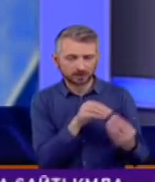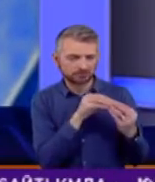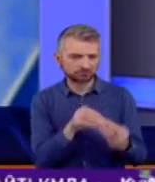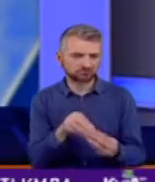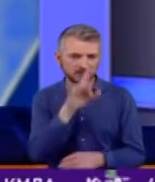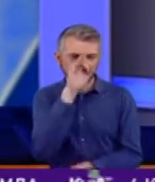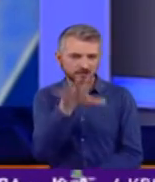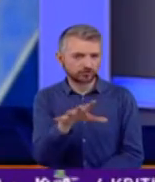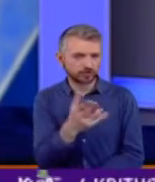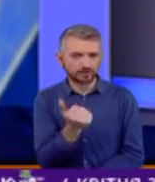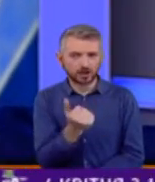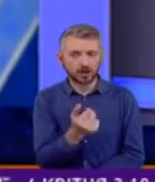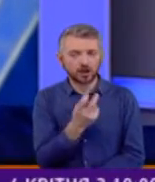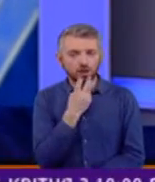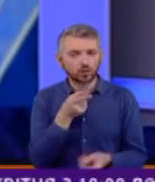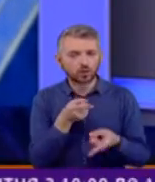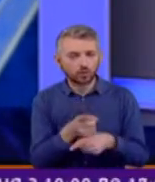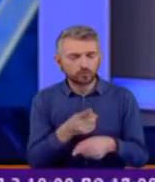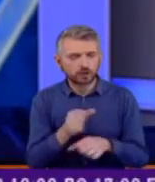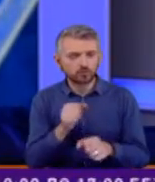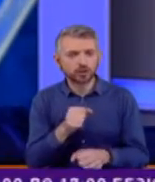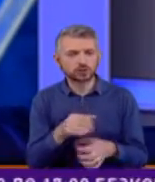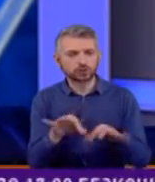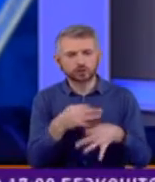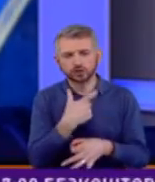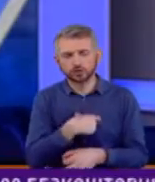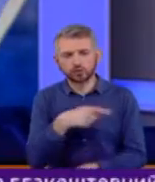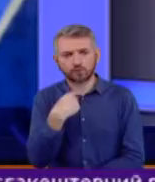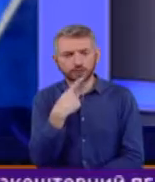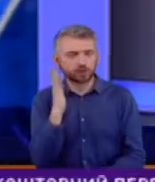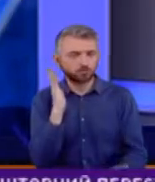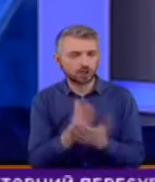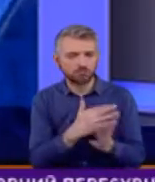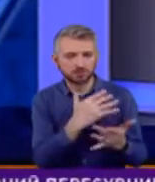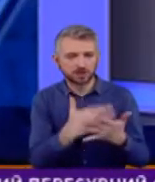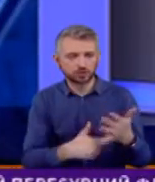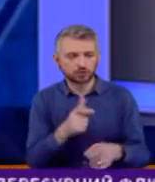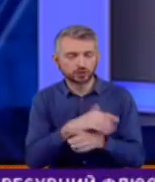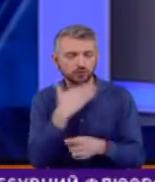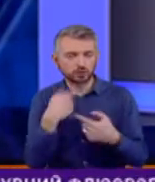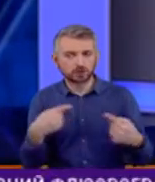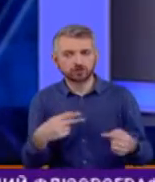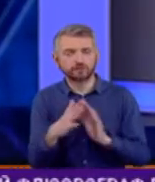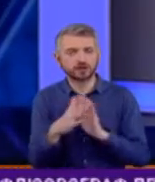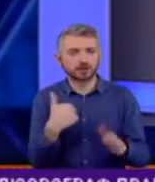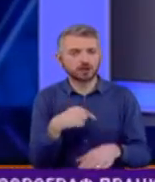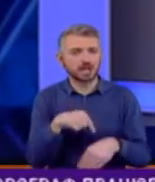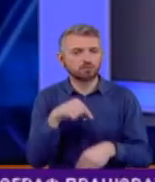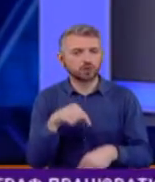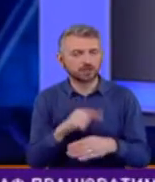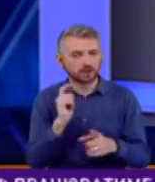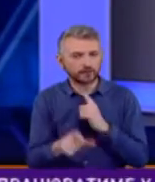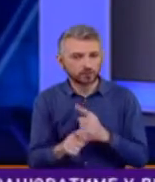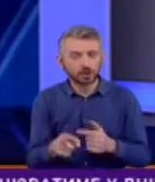І да, комік може дозволити собі говорити прямим текстом про дуже багато речей. І да, викликати емоційний відгук.